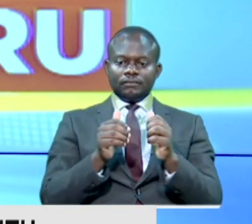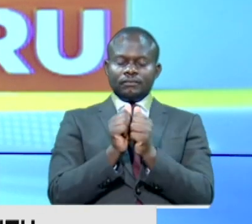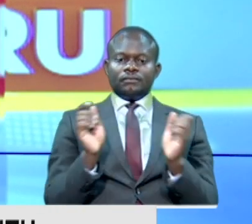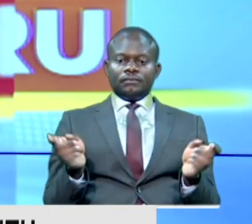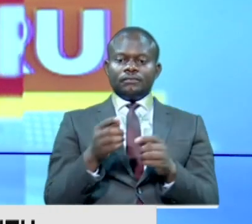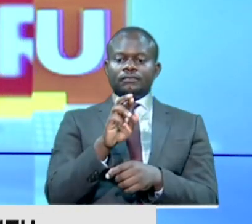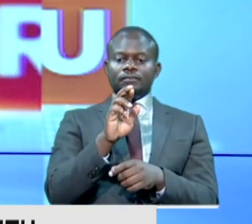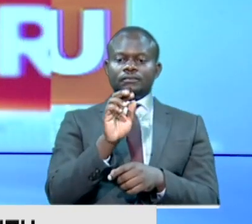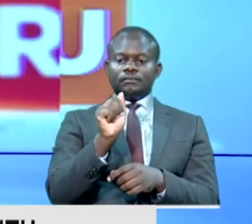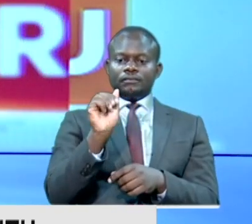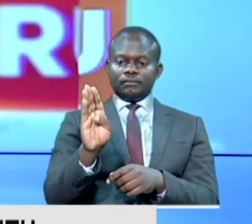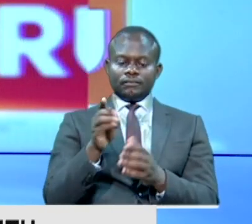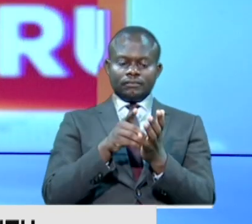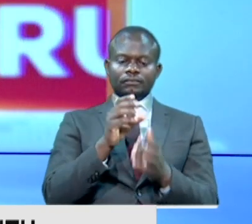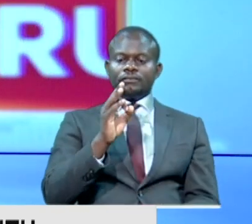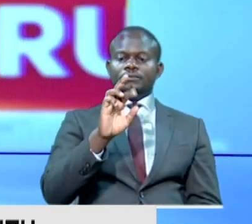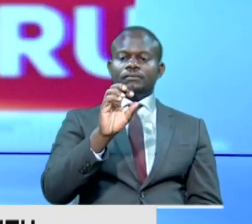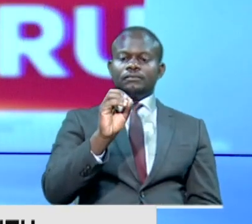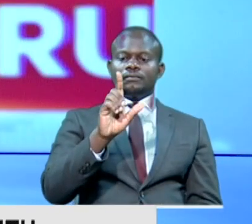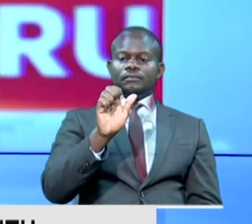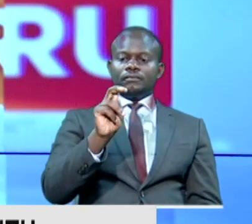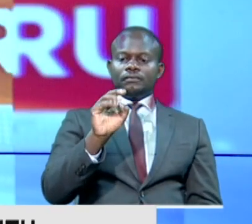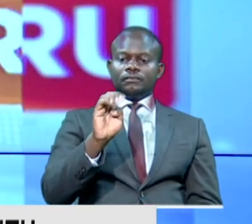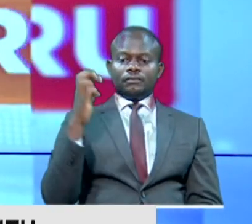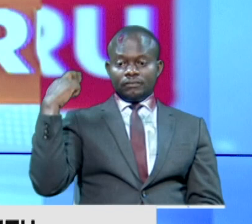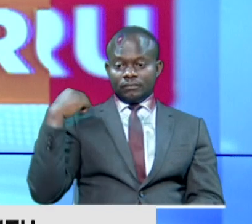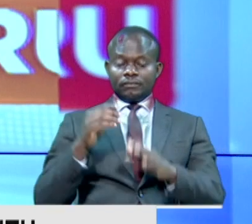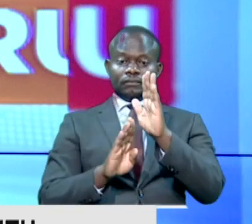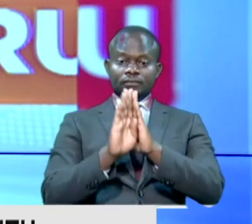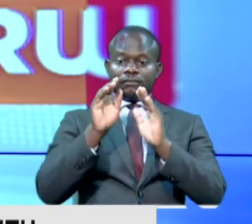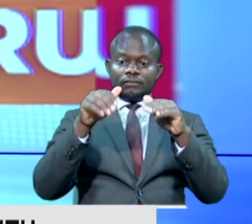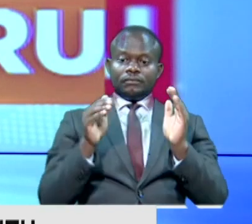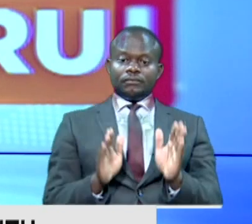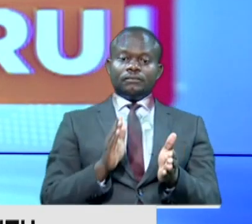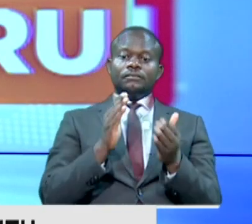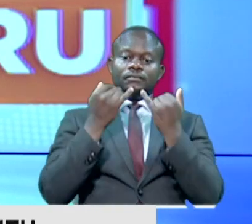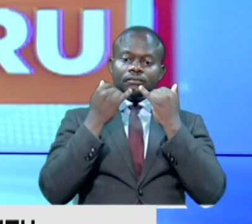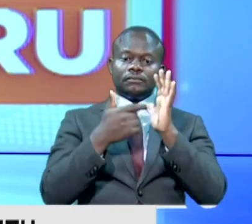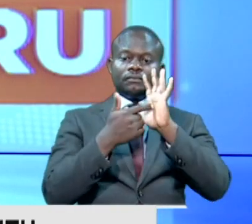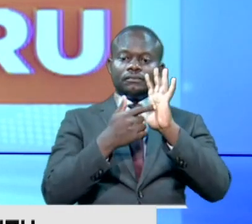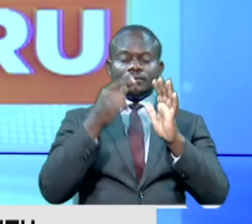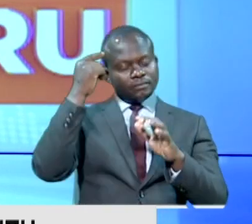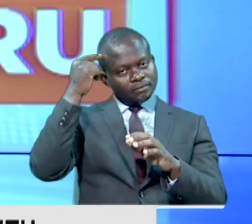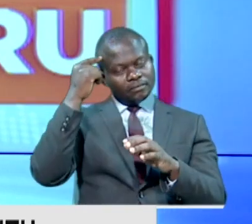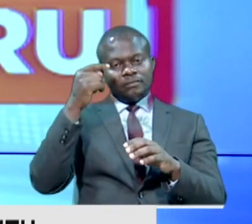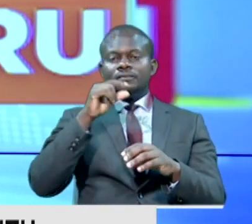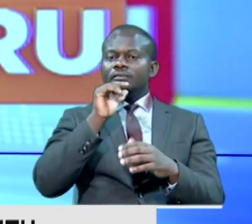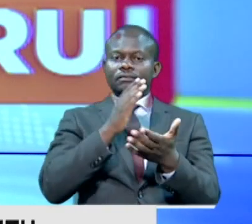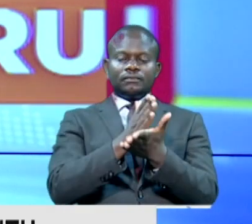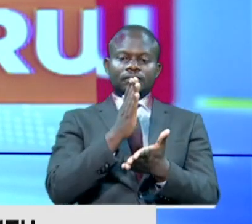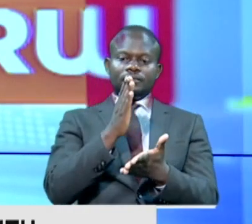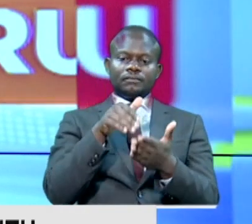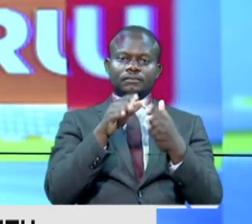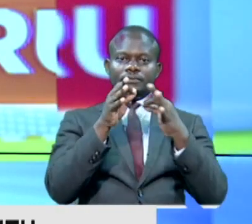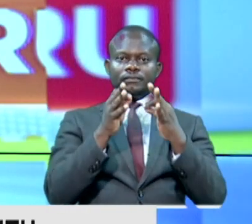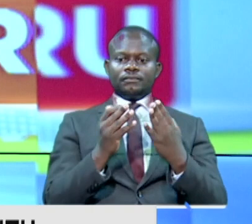n'ubworozi RAB Dr Florence Wamahoro ushinzwe iterambere ry'ubuhinzi anyumoza iyi myumvire ni mu kiganiro yagiranye na